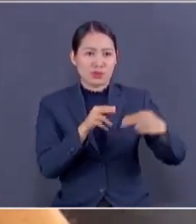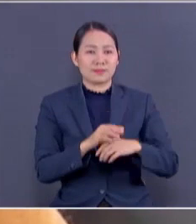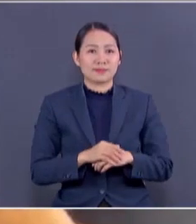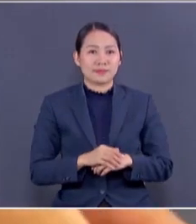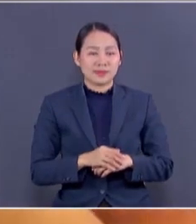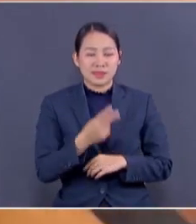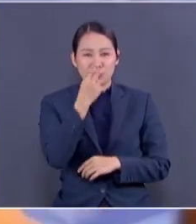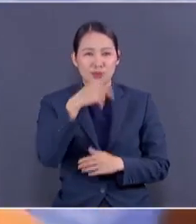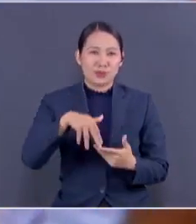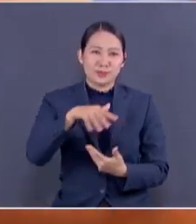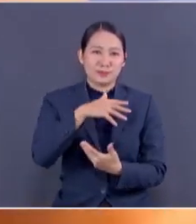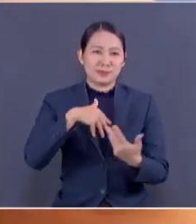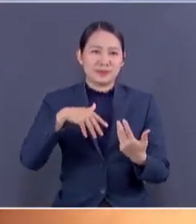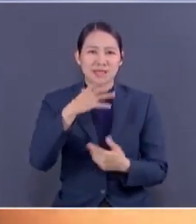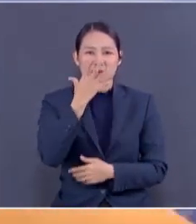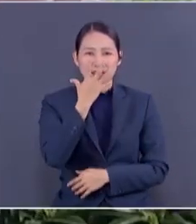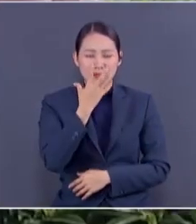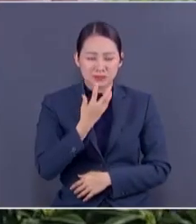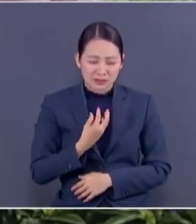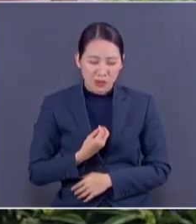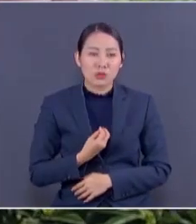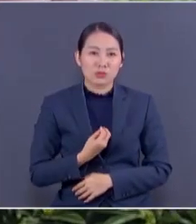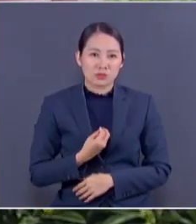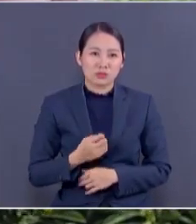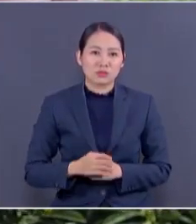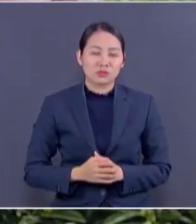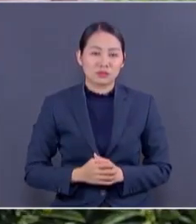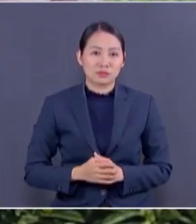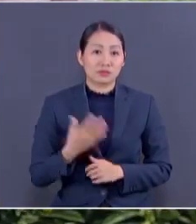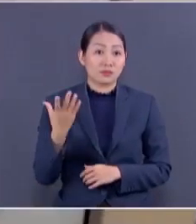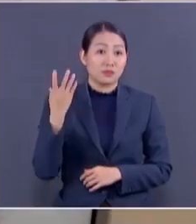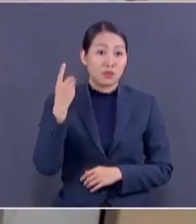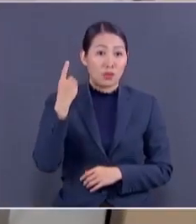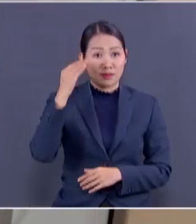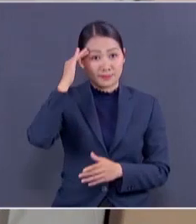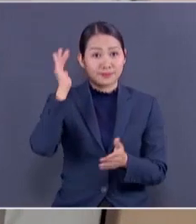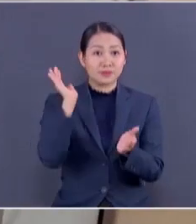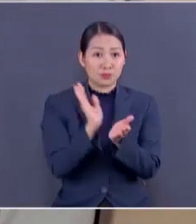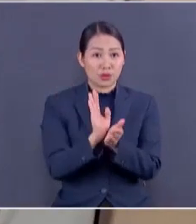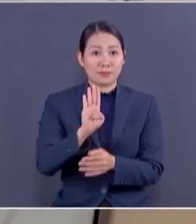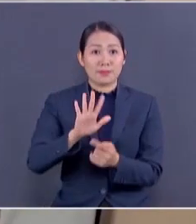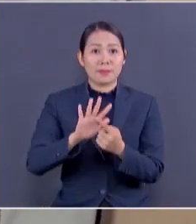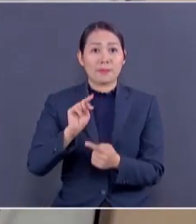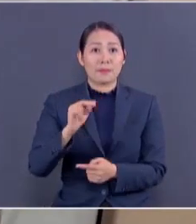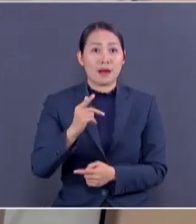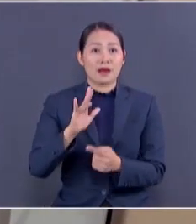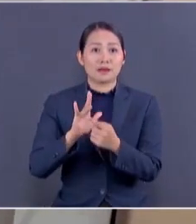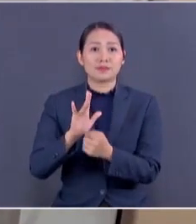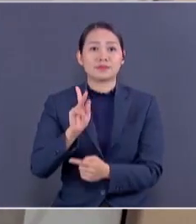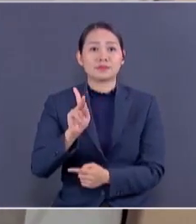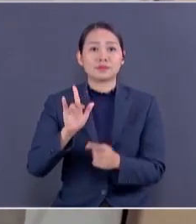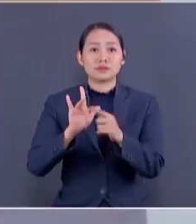ลดแบบนี้นะครับเมื่อวานนี้ตำรวจสภ.บางแก้วขอศาลจังหวัดสมุทรปราการออกหมายจับผู้ก่อเหตุในข้อหาฆ่าผู้อื่นนะครับก็เ